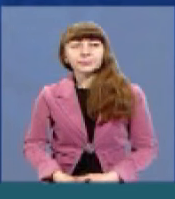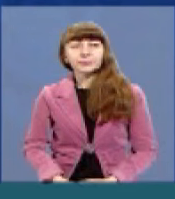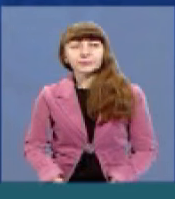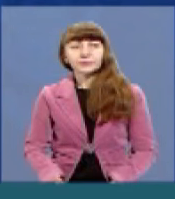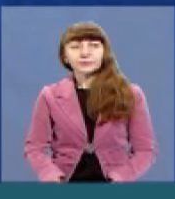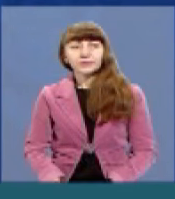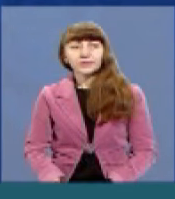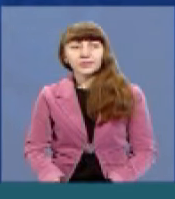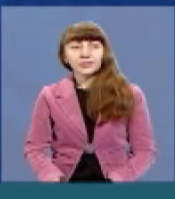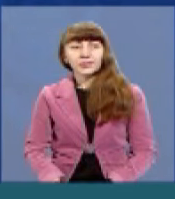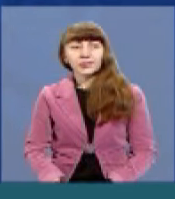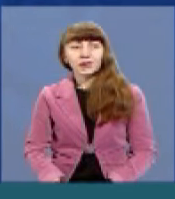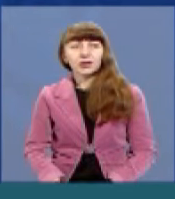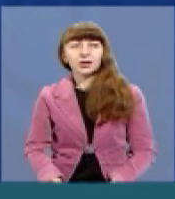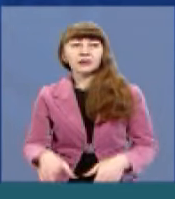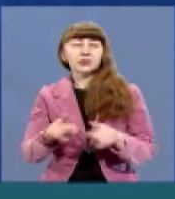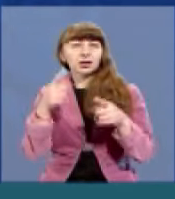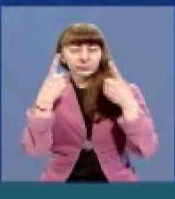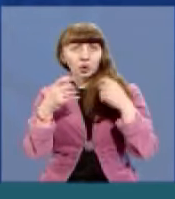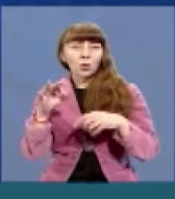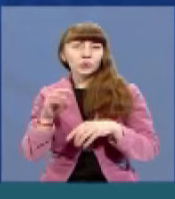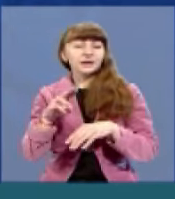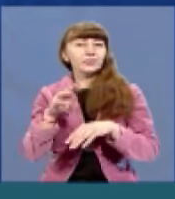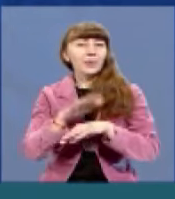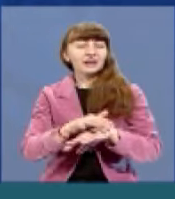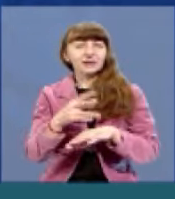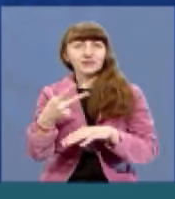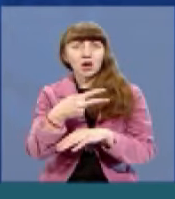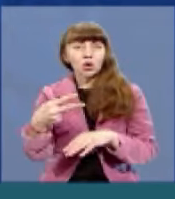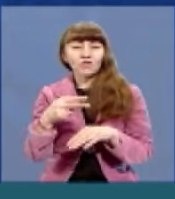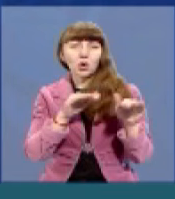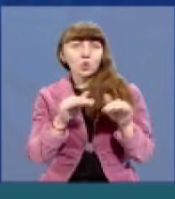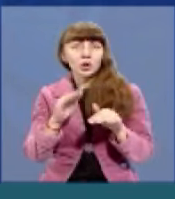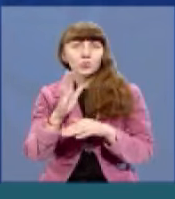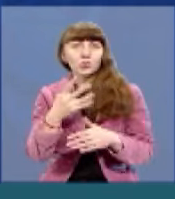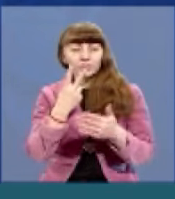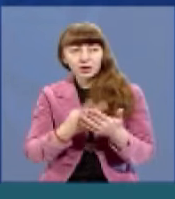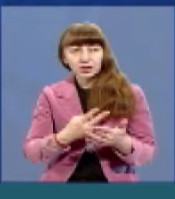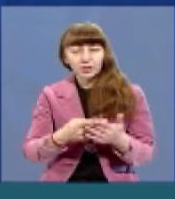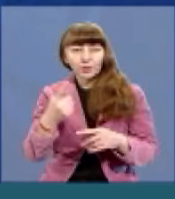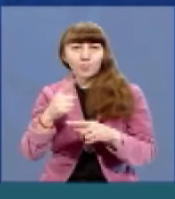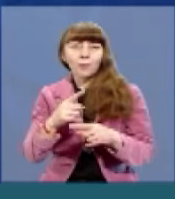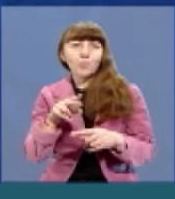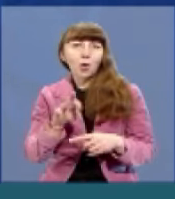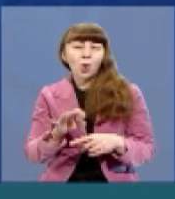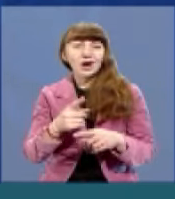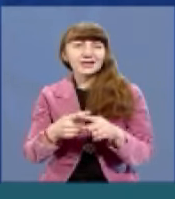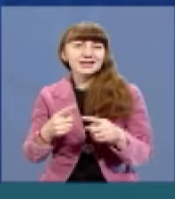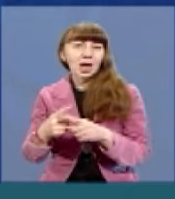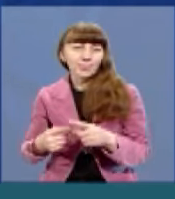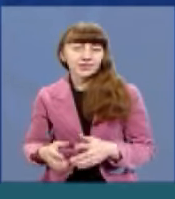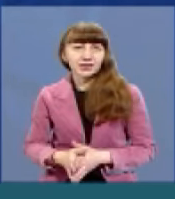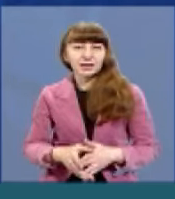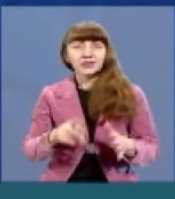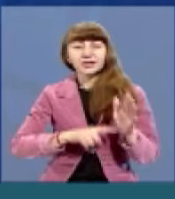для осуществления предпринимательской деятельности. Так, информация от банка второго уровня будет представляться поэтапно. С 2023